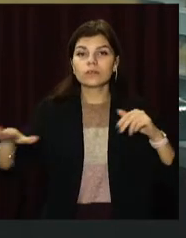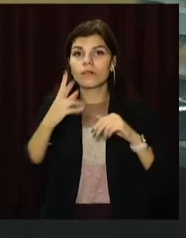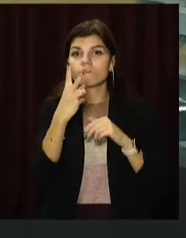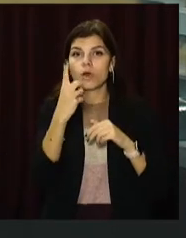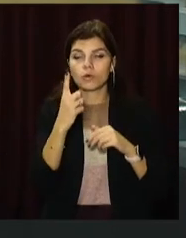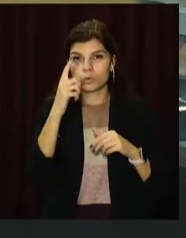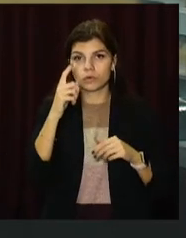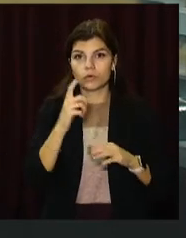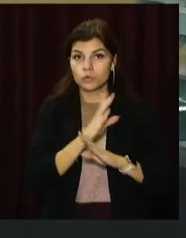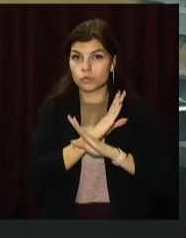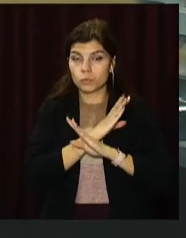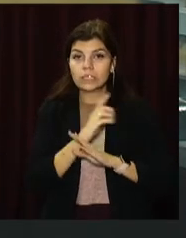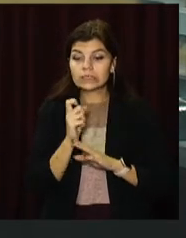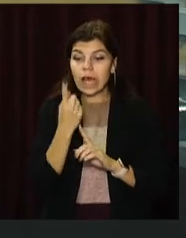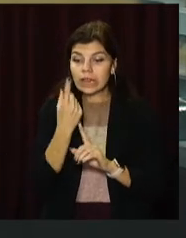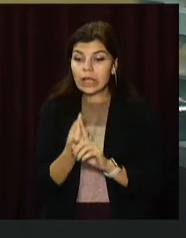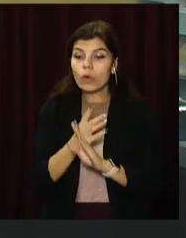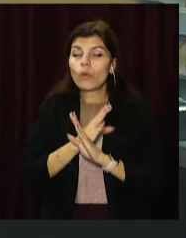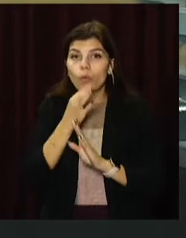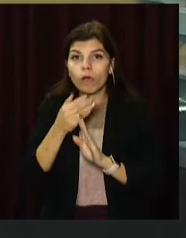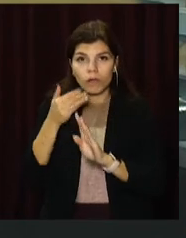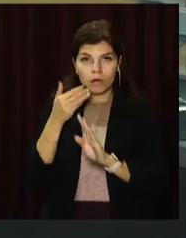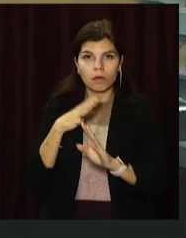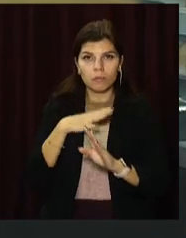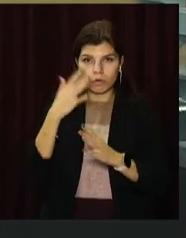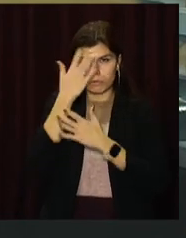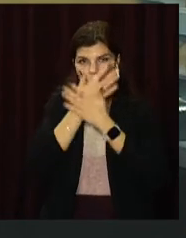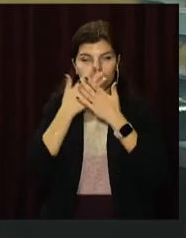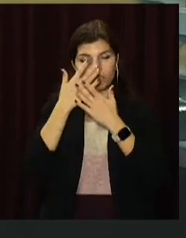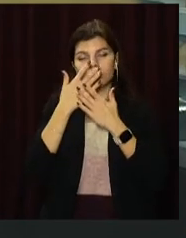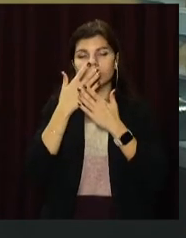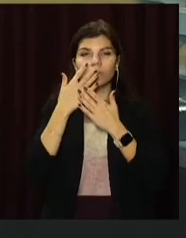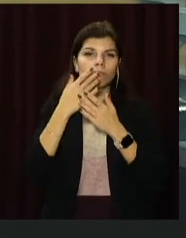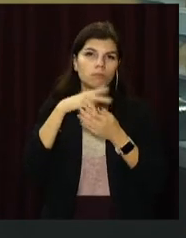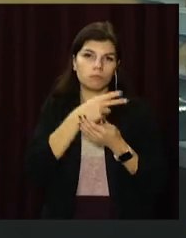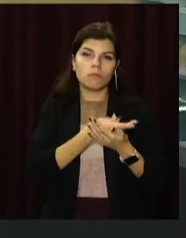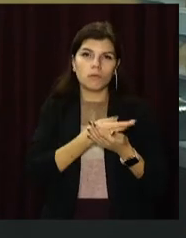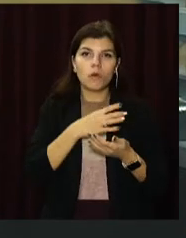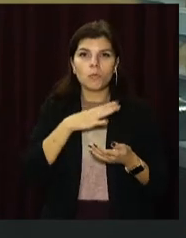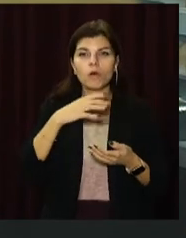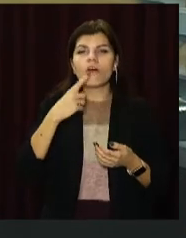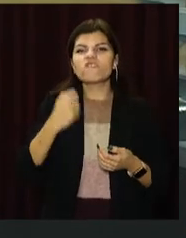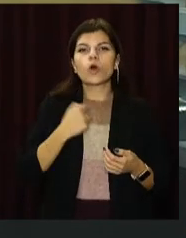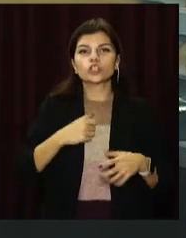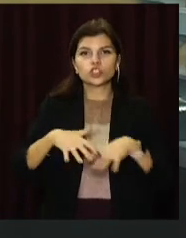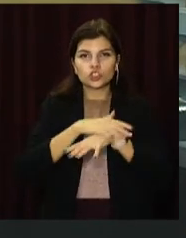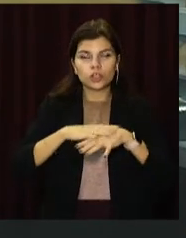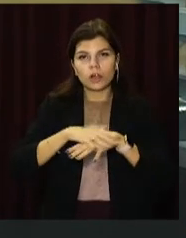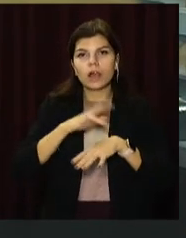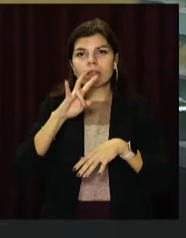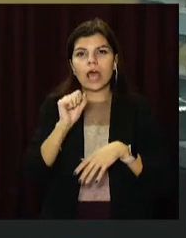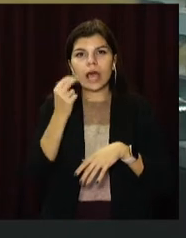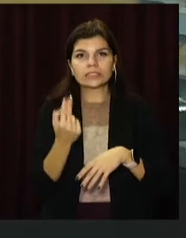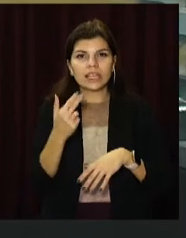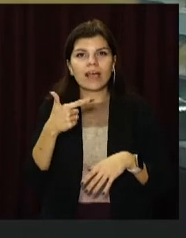21-річний строковик. За день до смерті хлопця знайшли непритомним з черепно-мозковою травмою на території військової частини Нацгвардії у